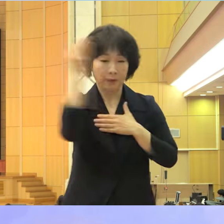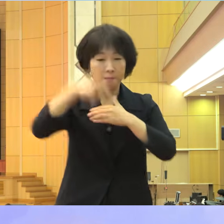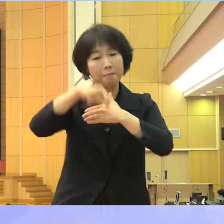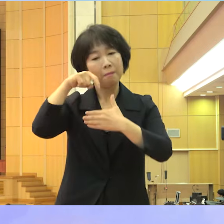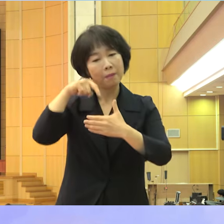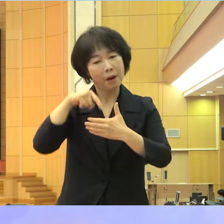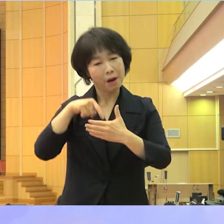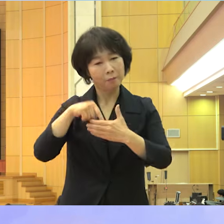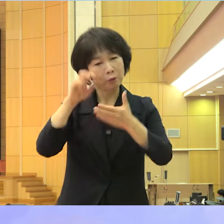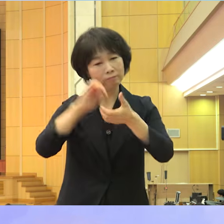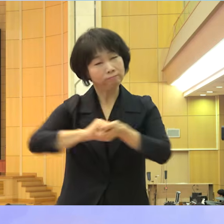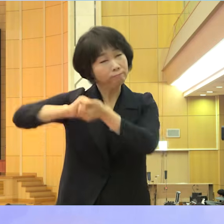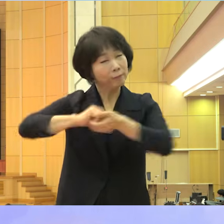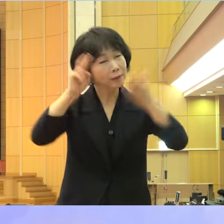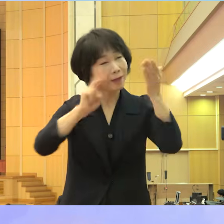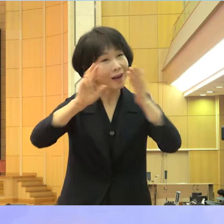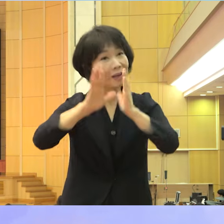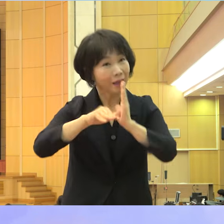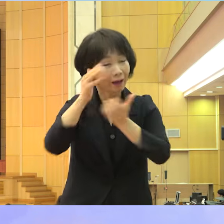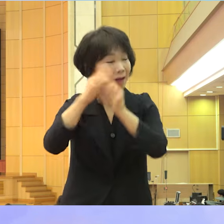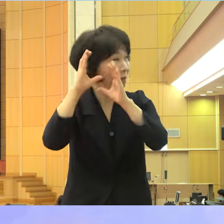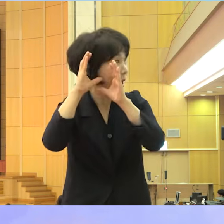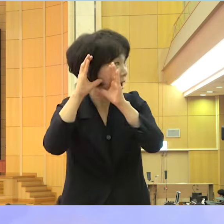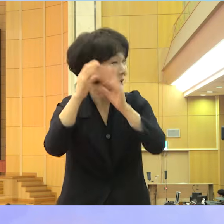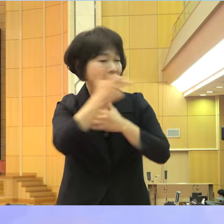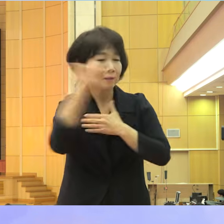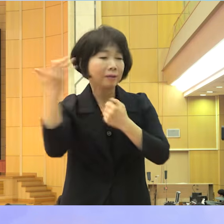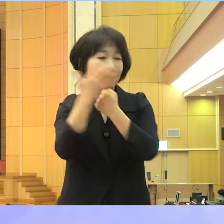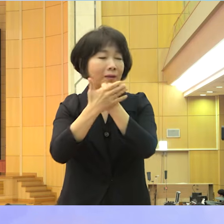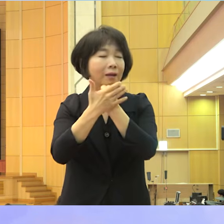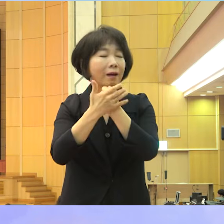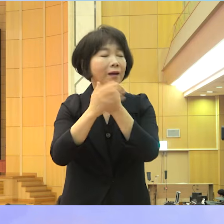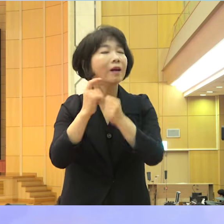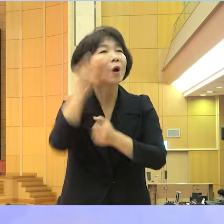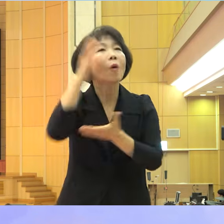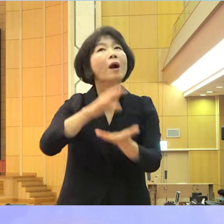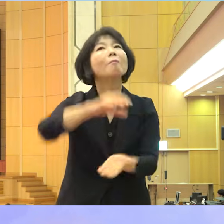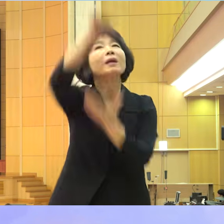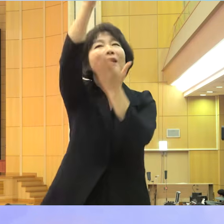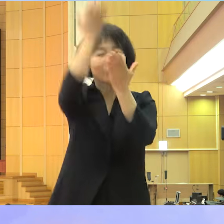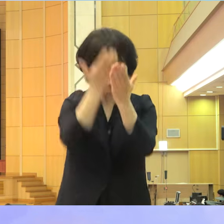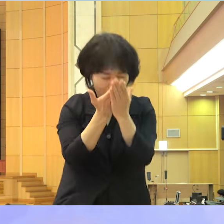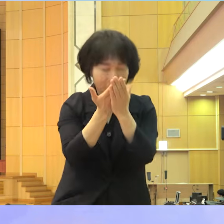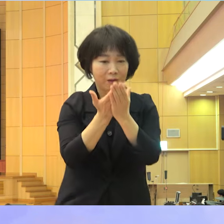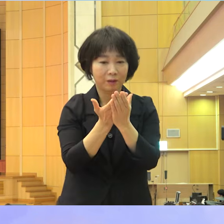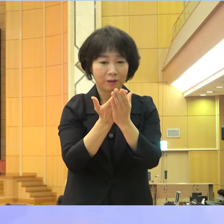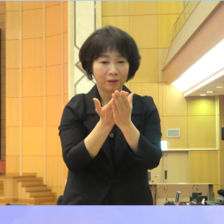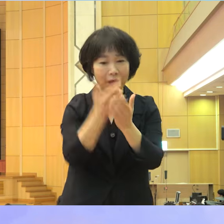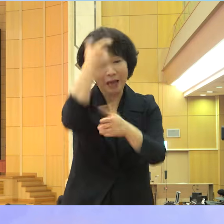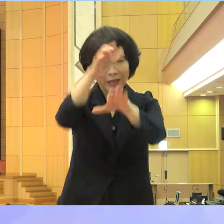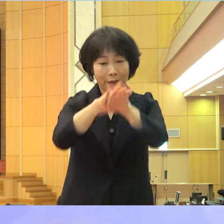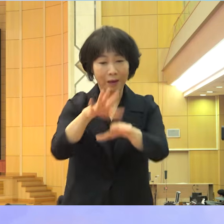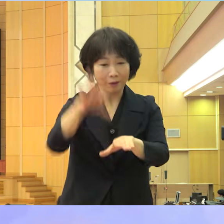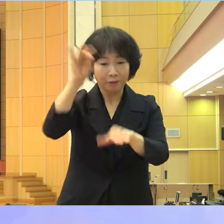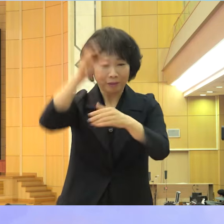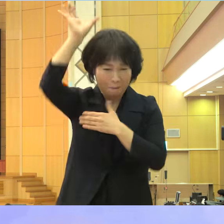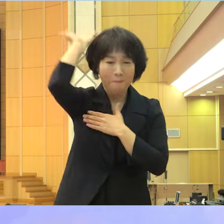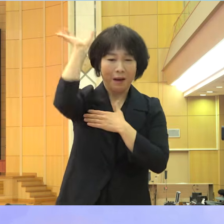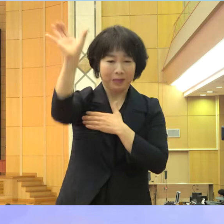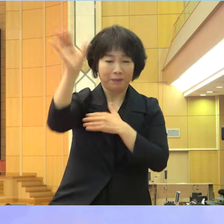마음과 목소리로 찬양을 드릴 때에 하나님 아버지 크신 영광 받아 주시옵소서. 예배 시종을